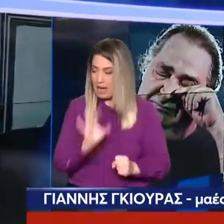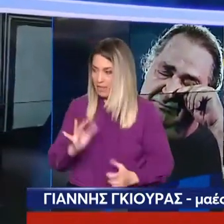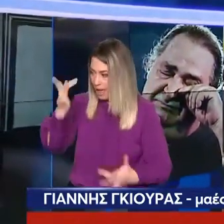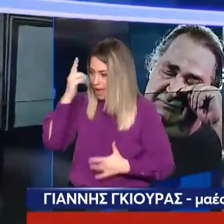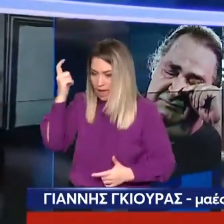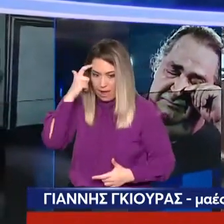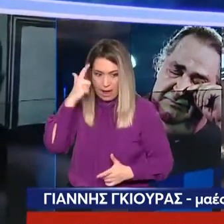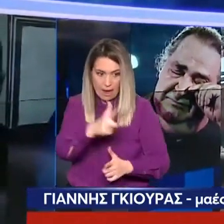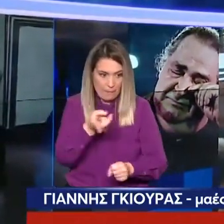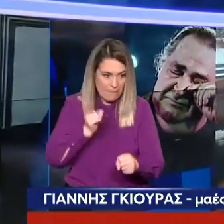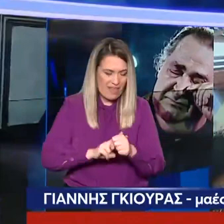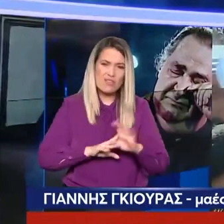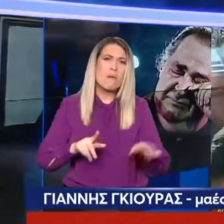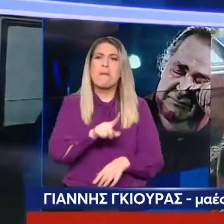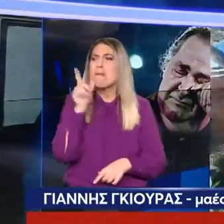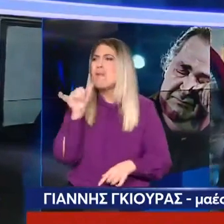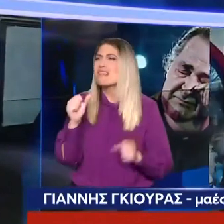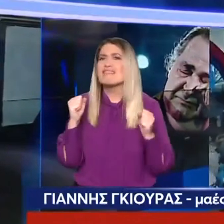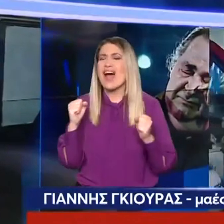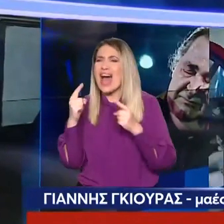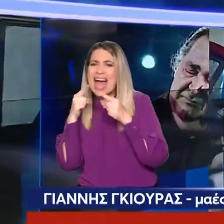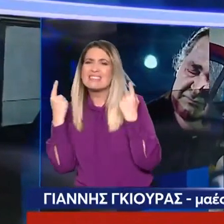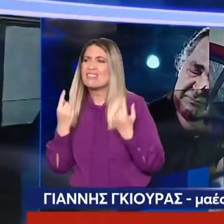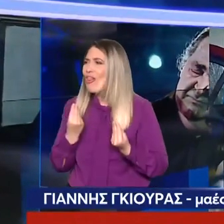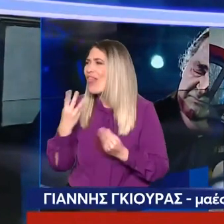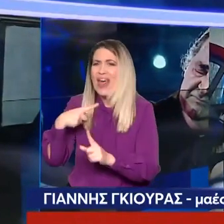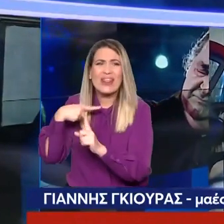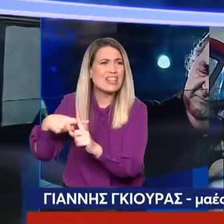Ήταν πάντα πολύ ζωντανός και δοτικός άνθρωπος.